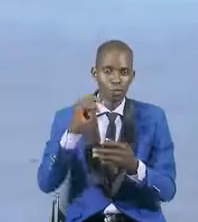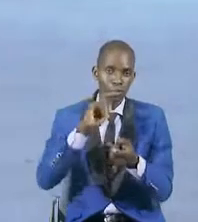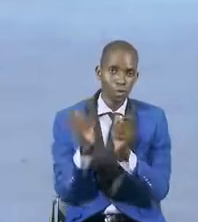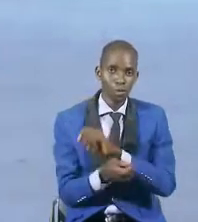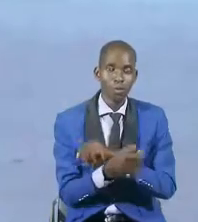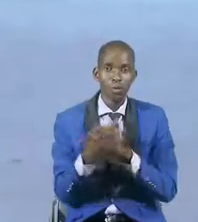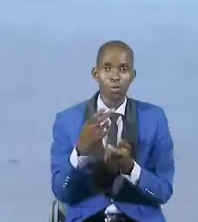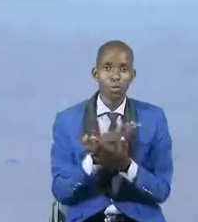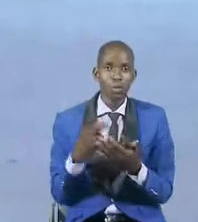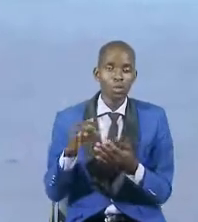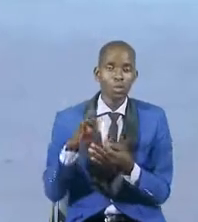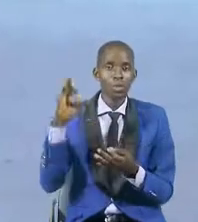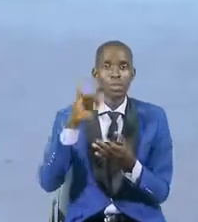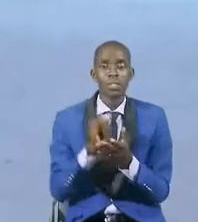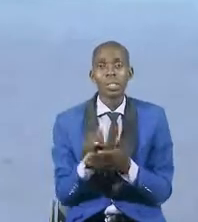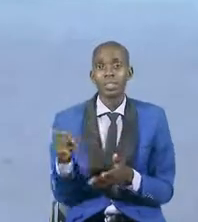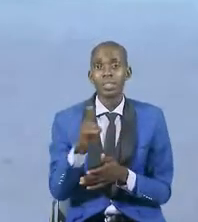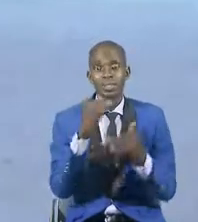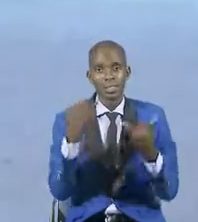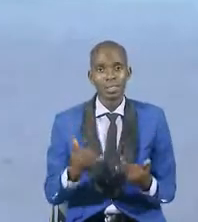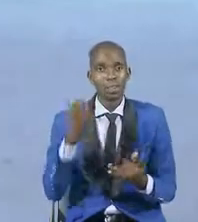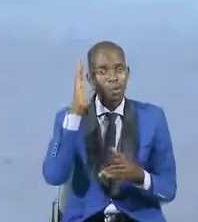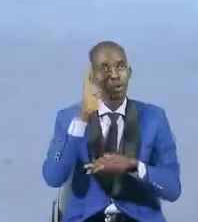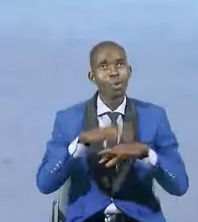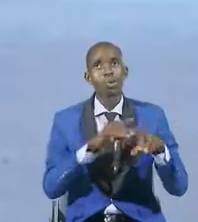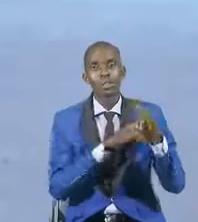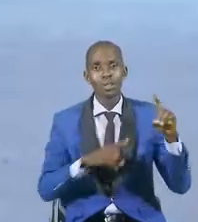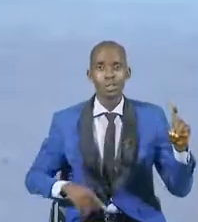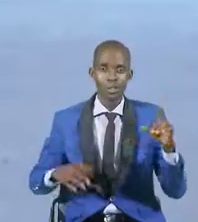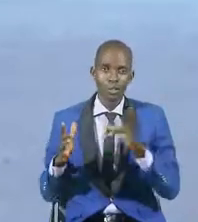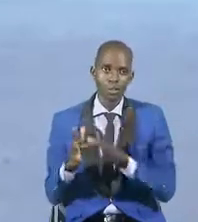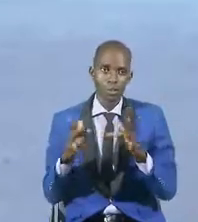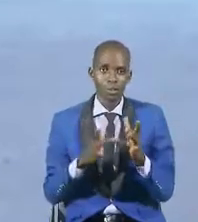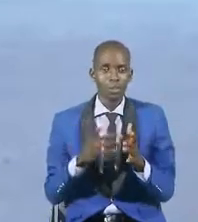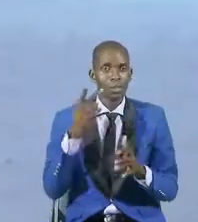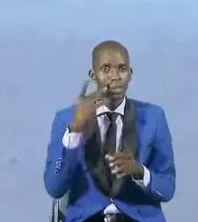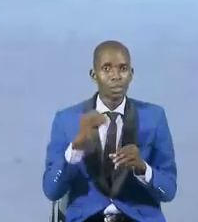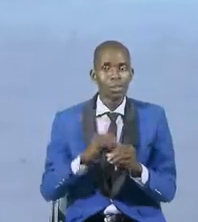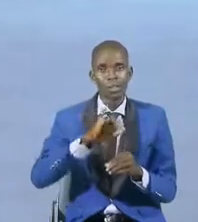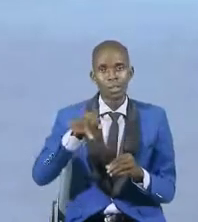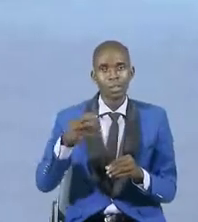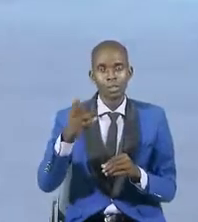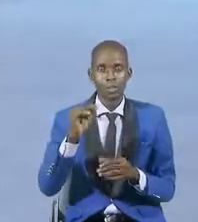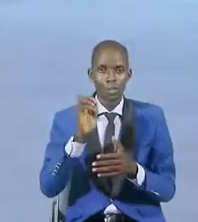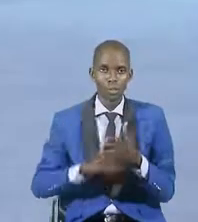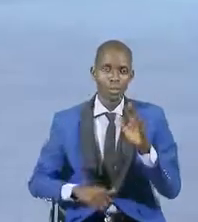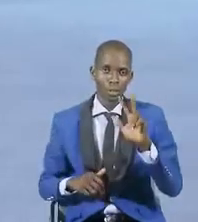transformation du Saint-Esprit. Maintenant, il appelle le Seigneur Jésus. Et